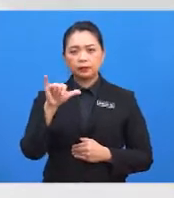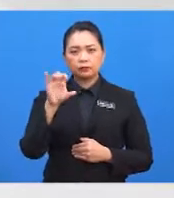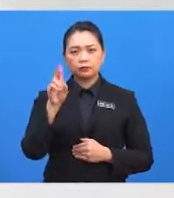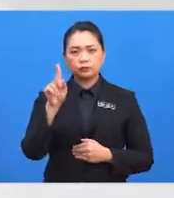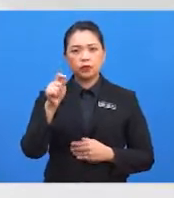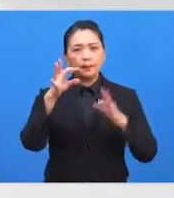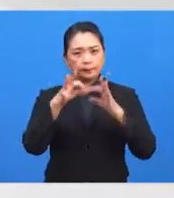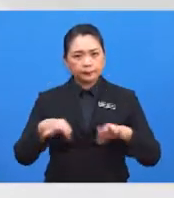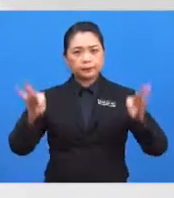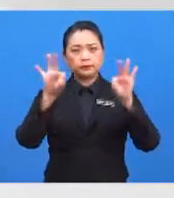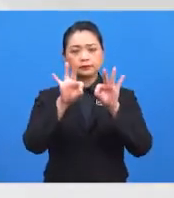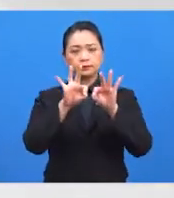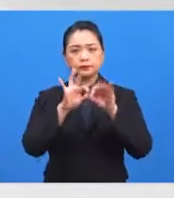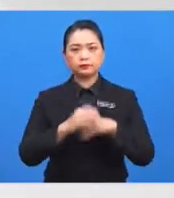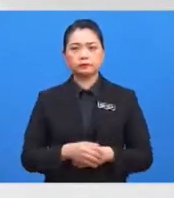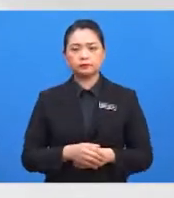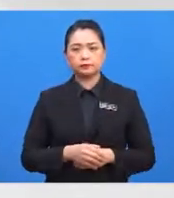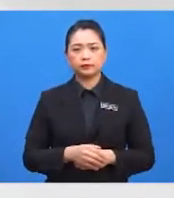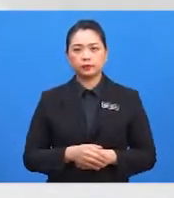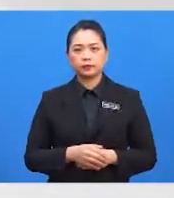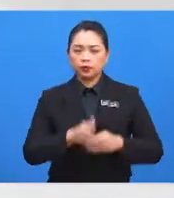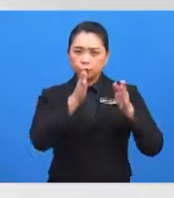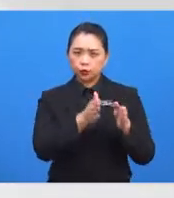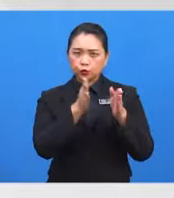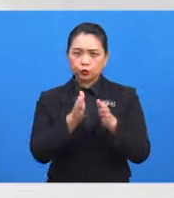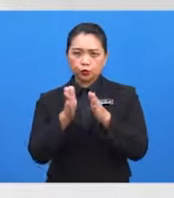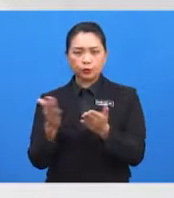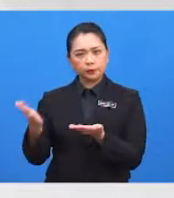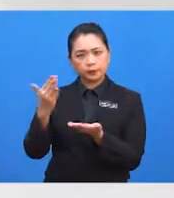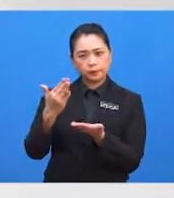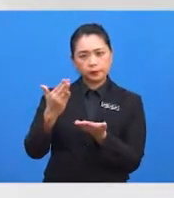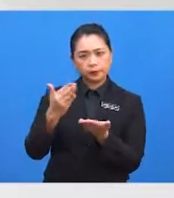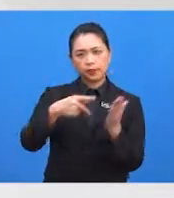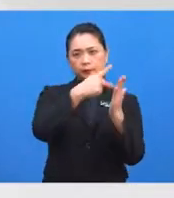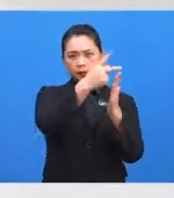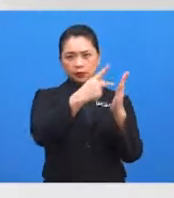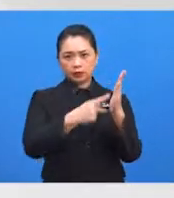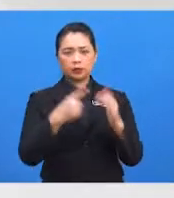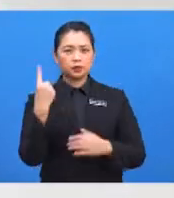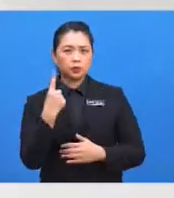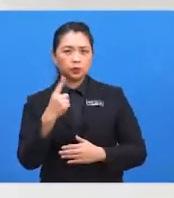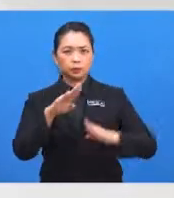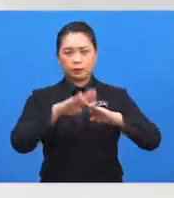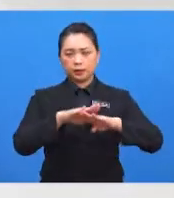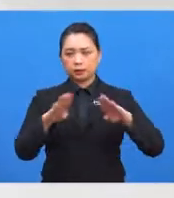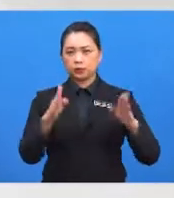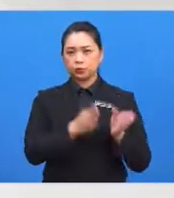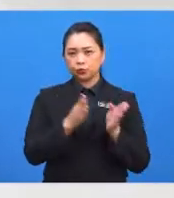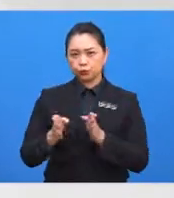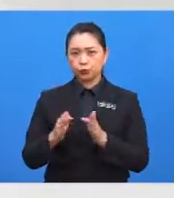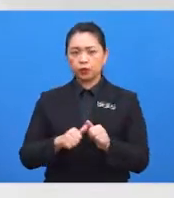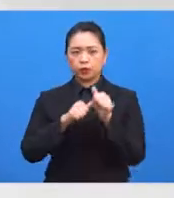penting? Dari aspek susun atur halaman, mereka sering membezakan susun atur